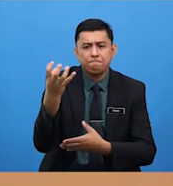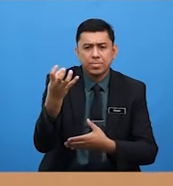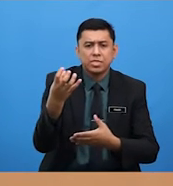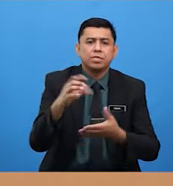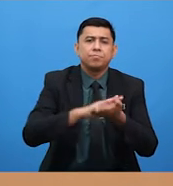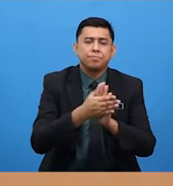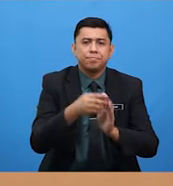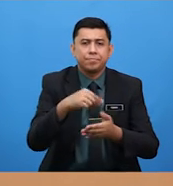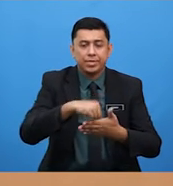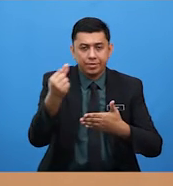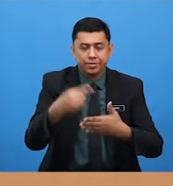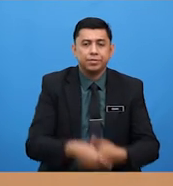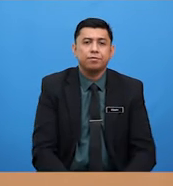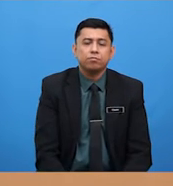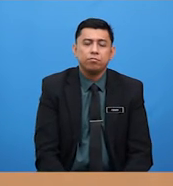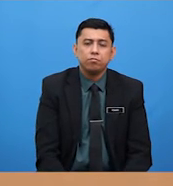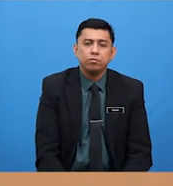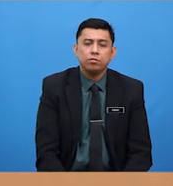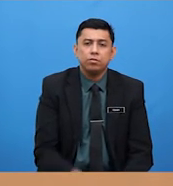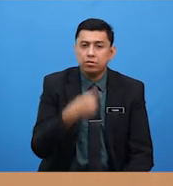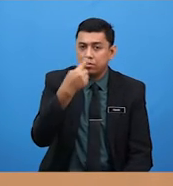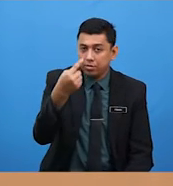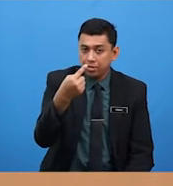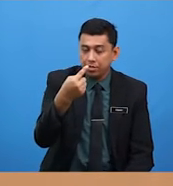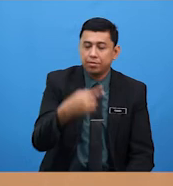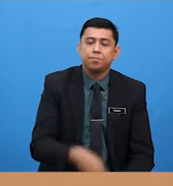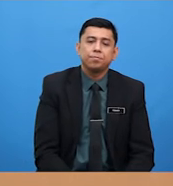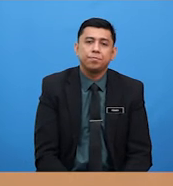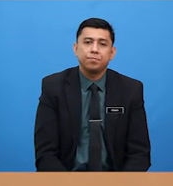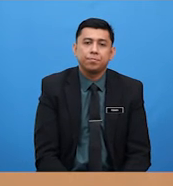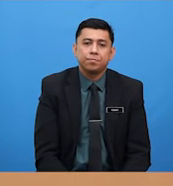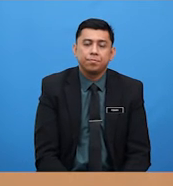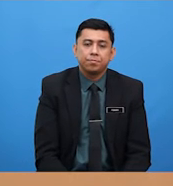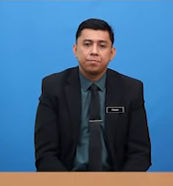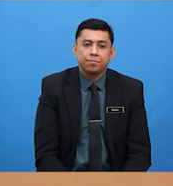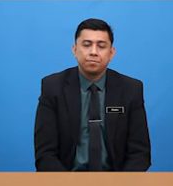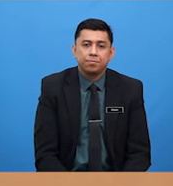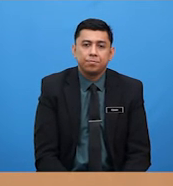Proses gas berubah menjadi pepejal juga disebut sebagai pemberjawapan.